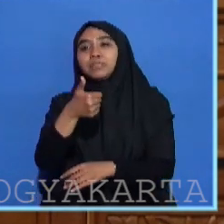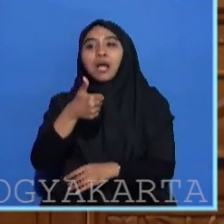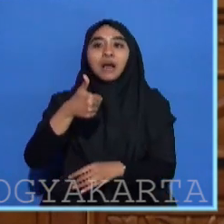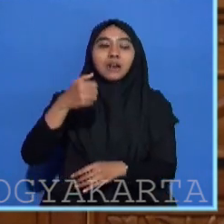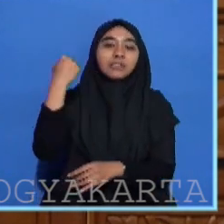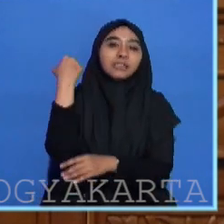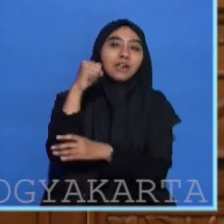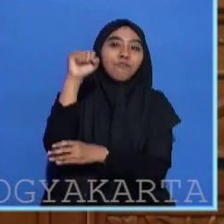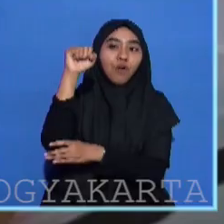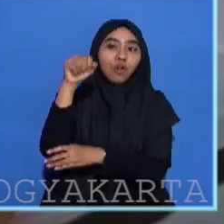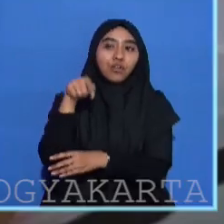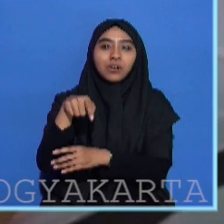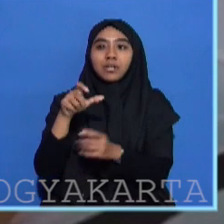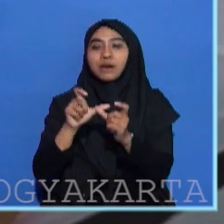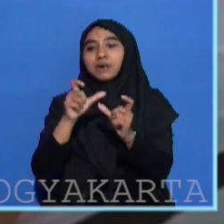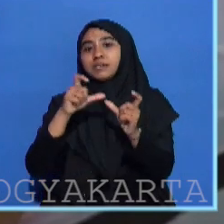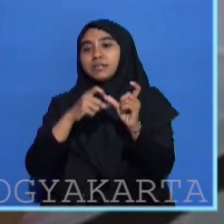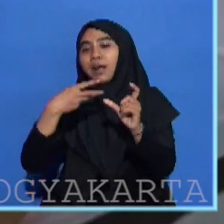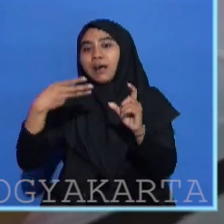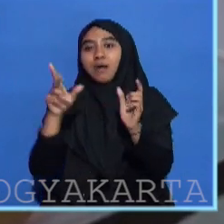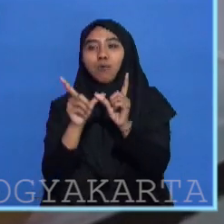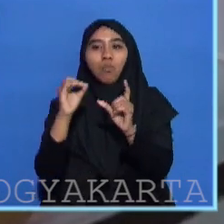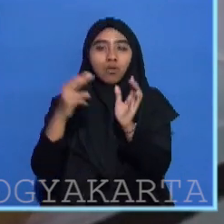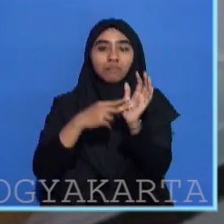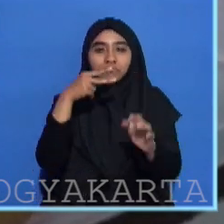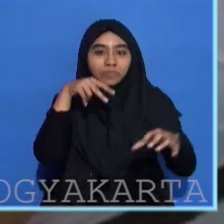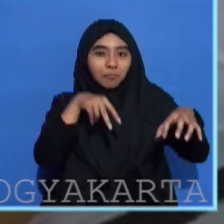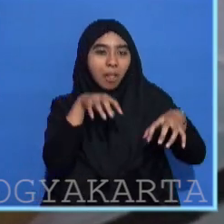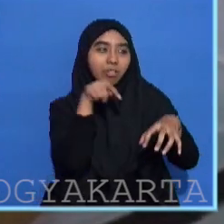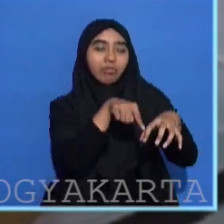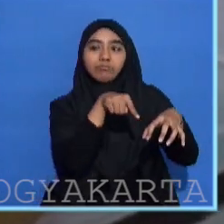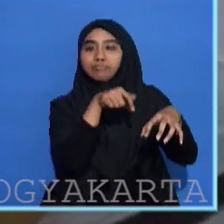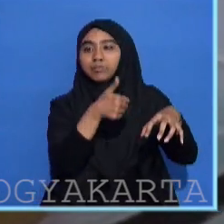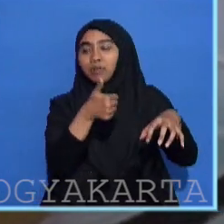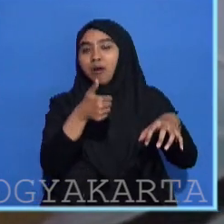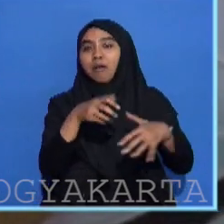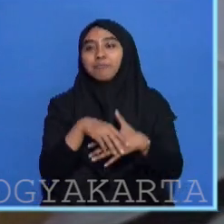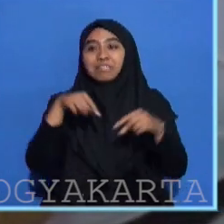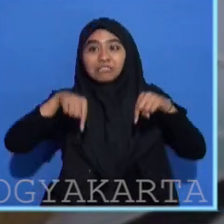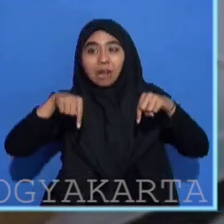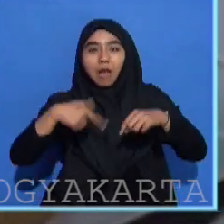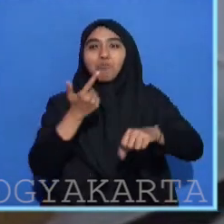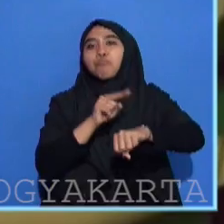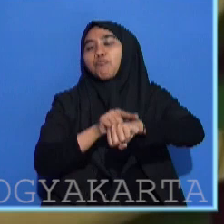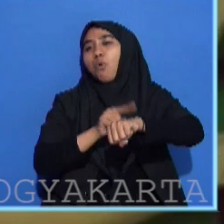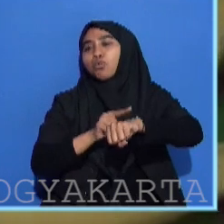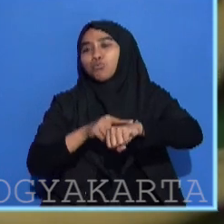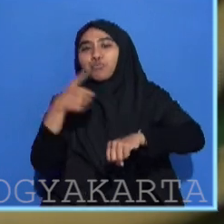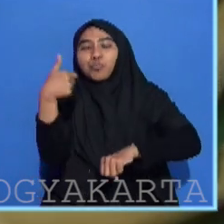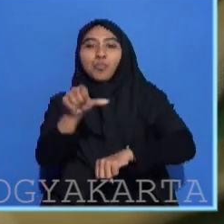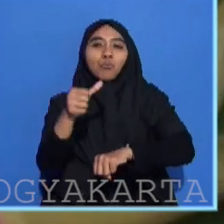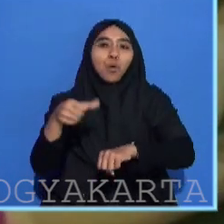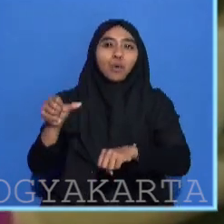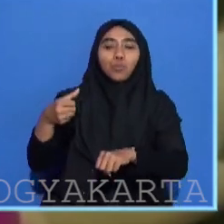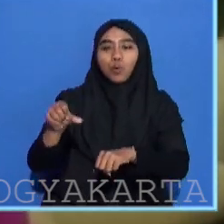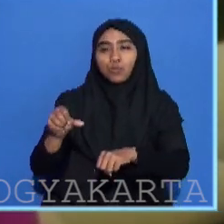Sewon Bantul zaman milenial paling pangaribowo Ageng tengah masyarakat mboten